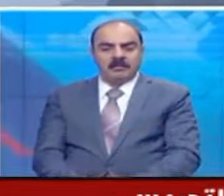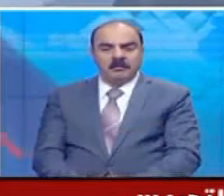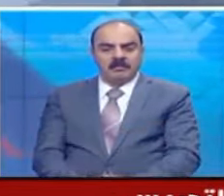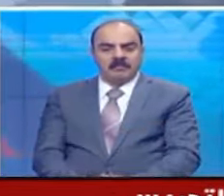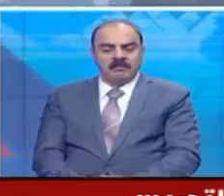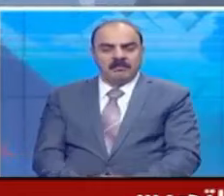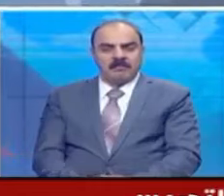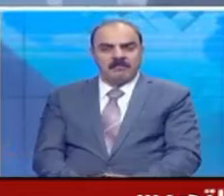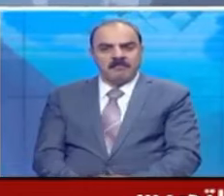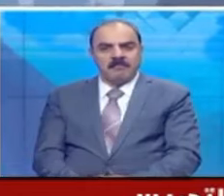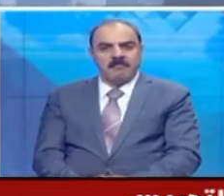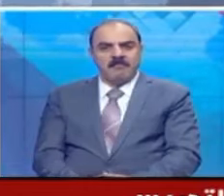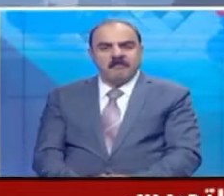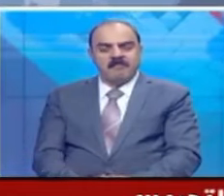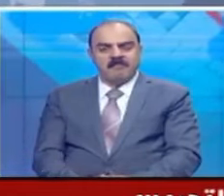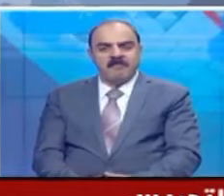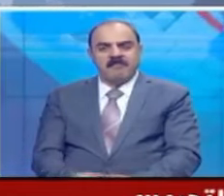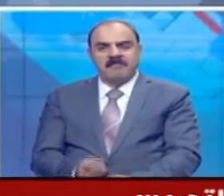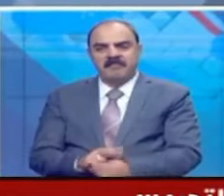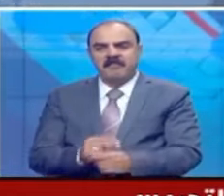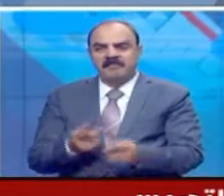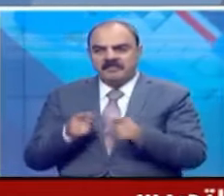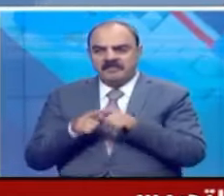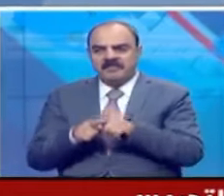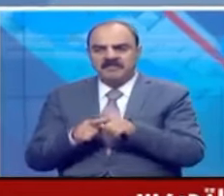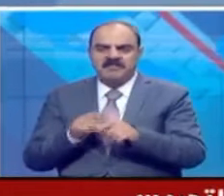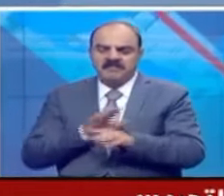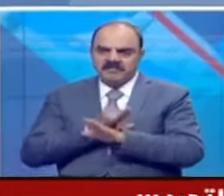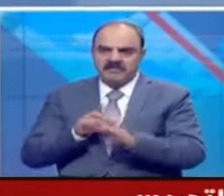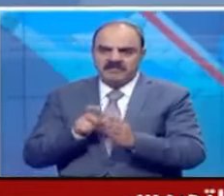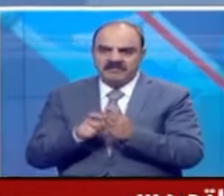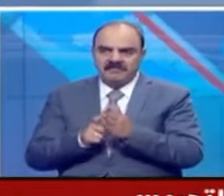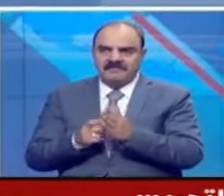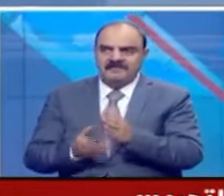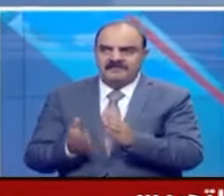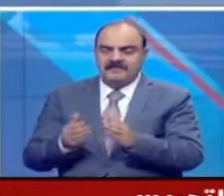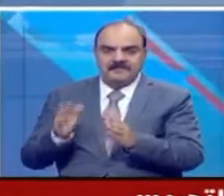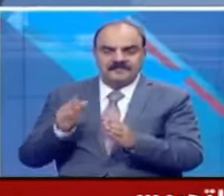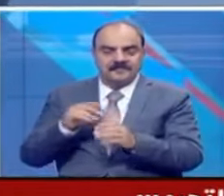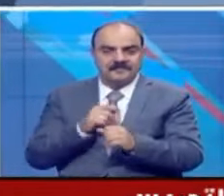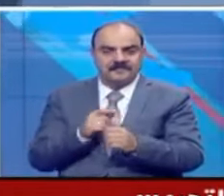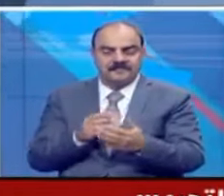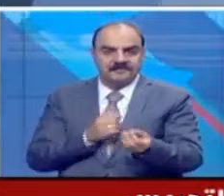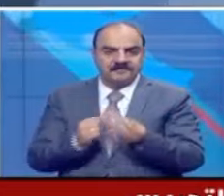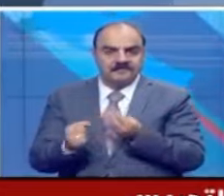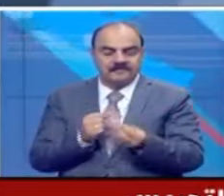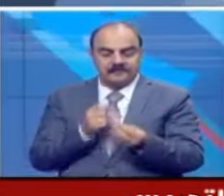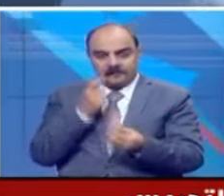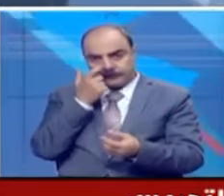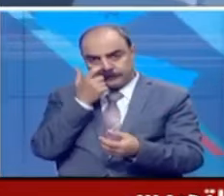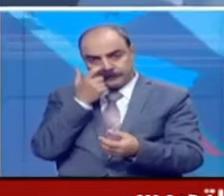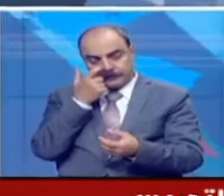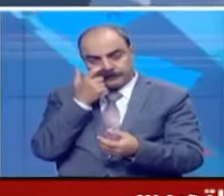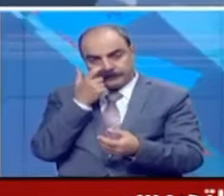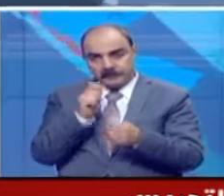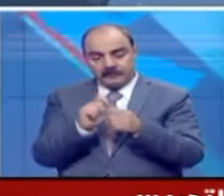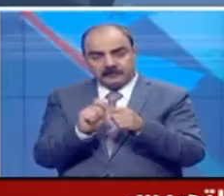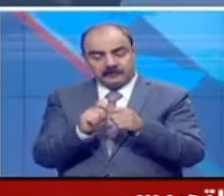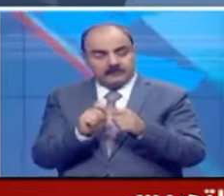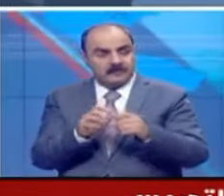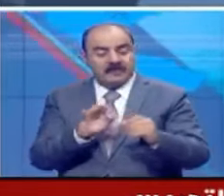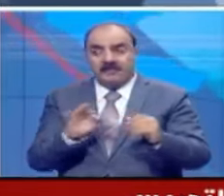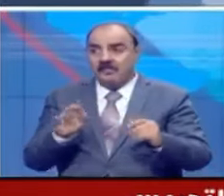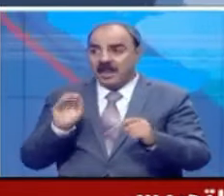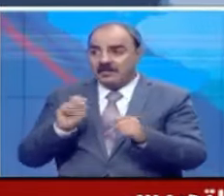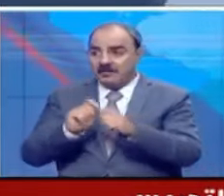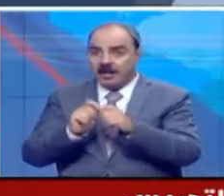او بالتزامن معها في نفس التوقيت انه يكون في ضبط قوي للاسواق حتى لا يتم التهام هذه الاصلاحات اللي